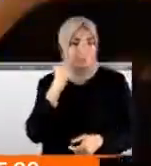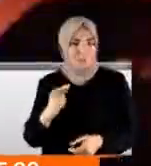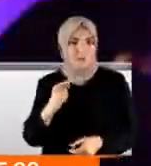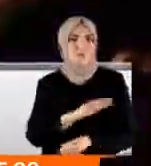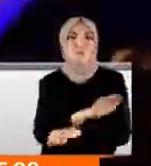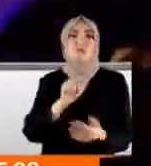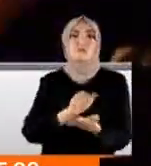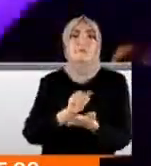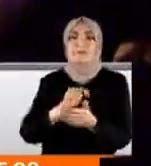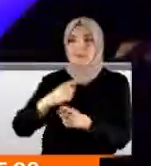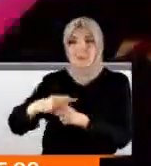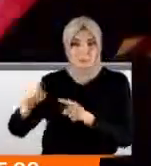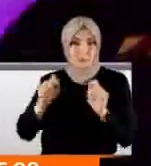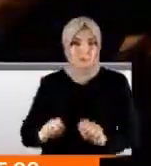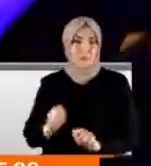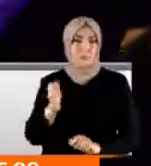yayınlıyordu.